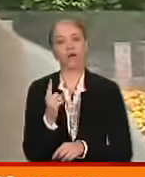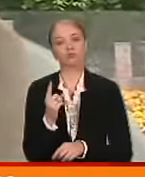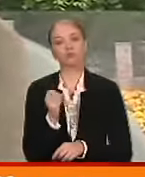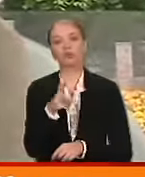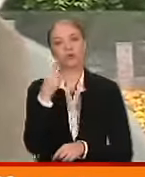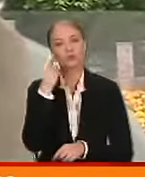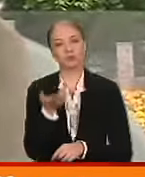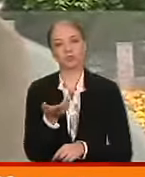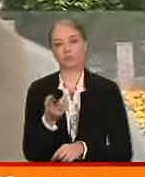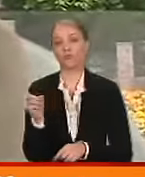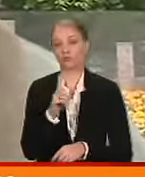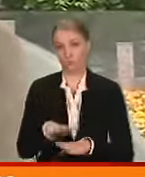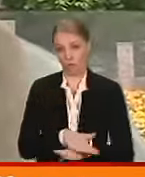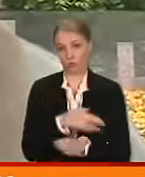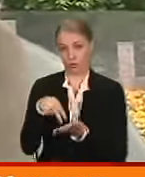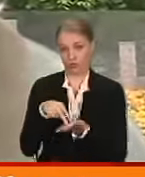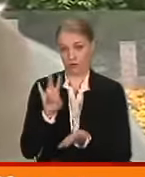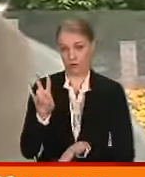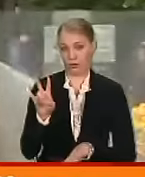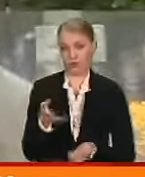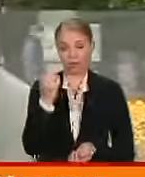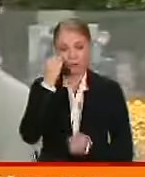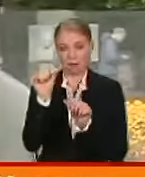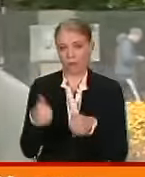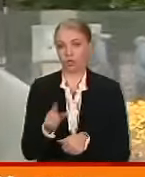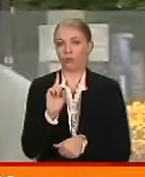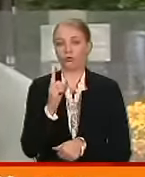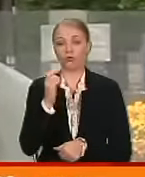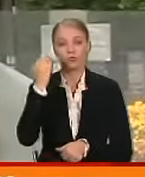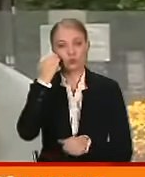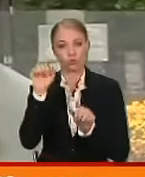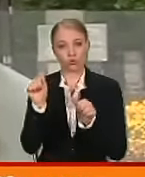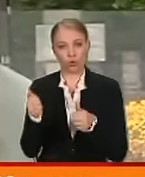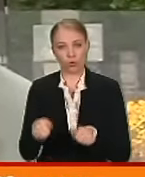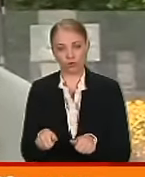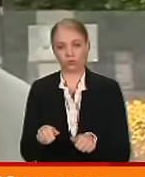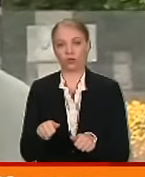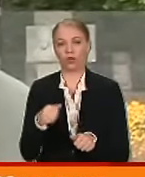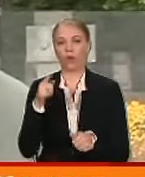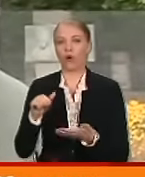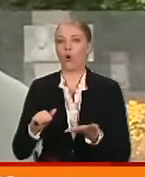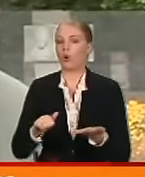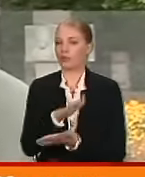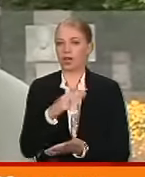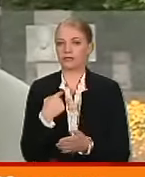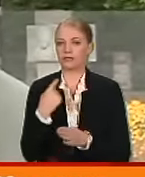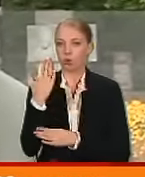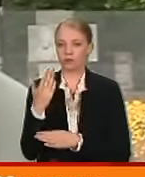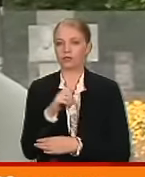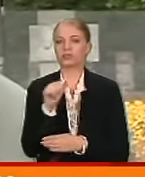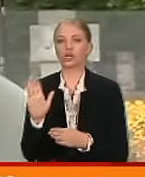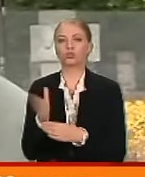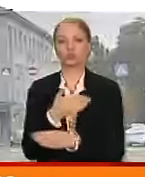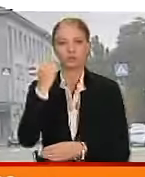как вы думаете? Щоб подольше постоял памятник, потому что он відмовився голосувати за